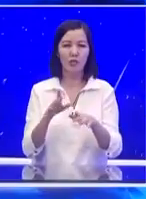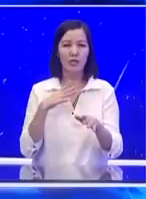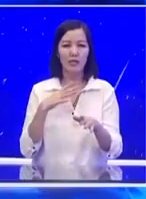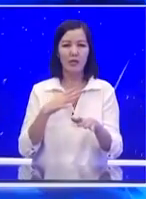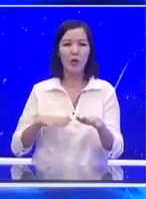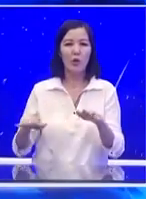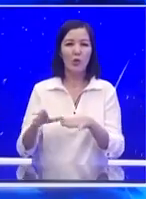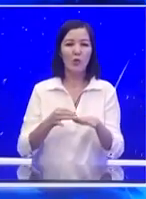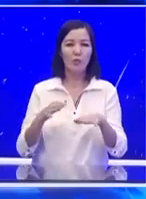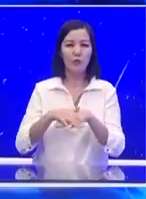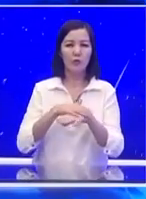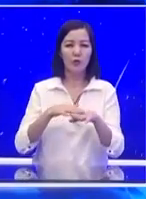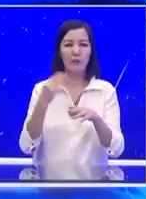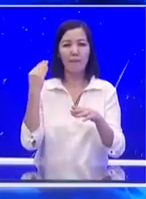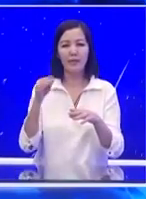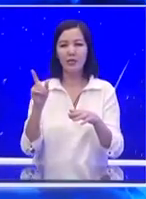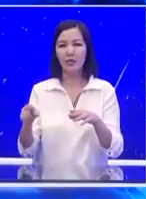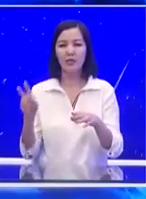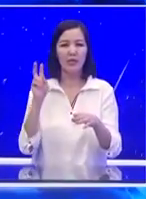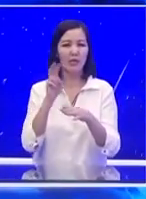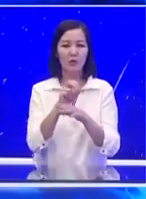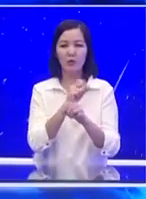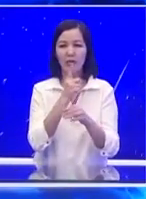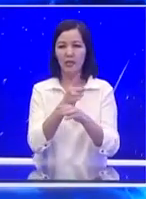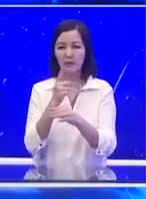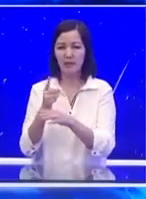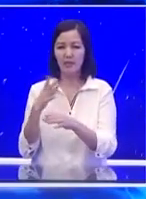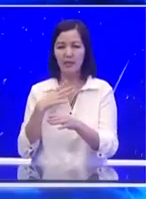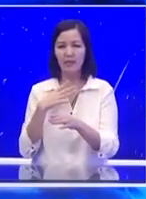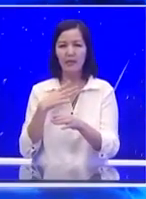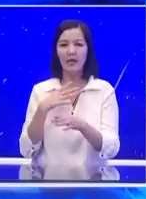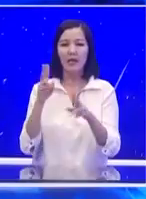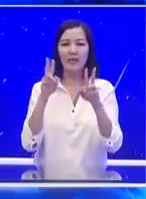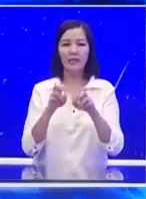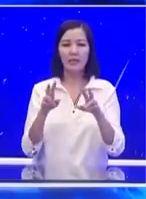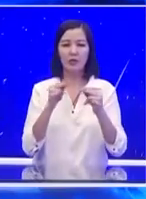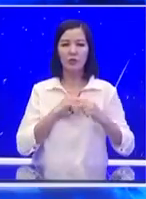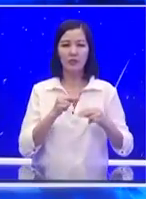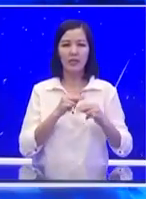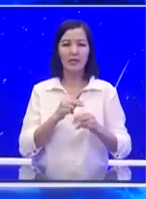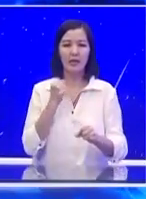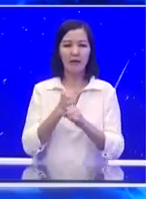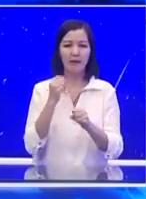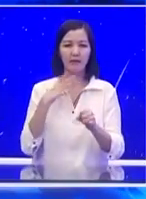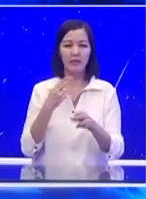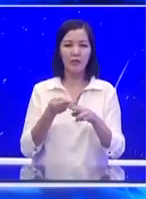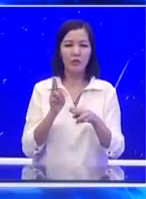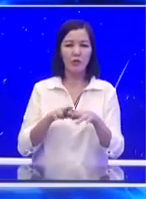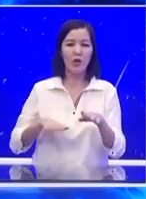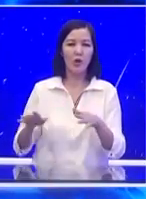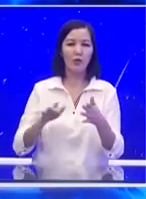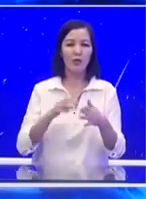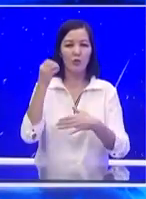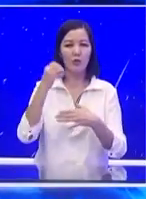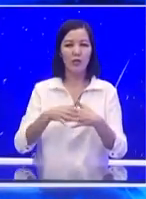аумағына облыс тұрғындарынан өзге жандарға кіруге тыйым салынды. Арнайы мамандар тексеріс жұмыстарын қатаңдатқан,